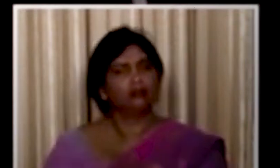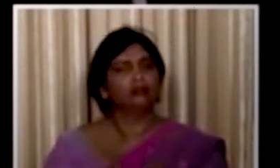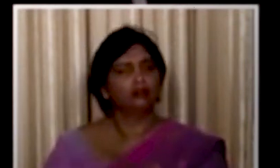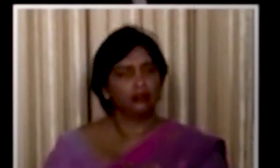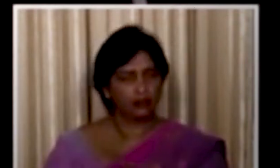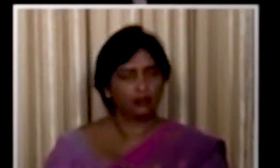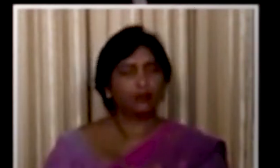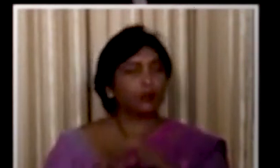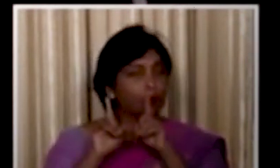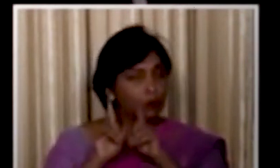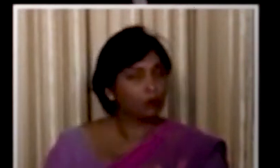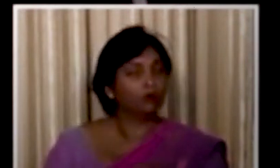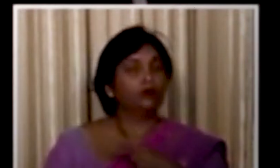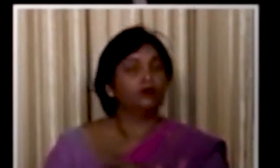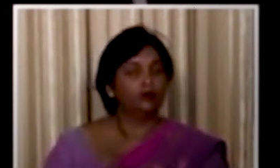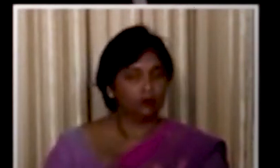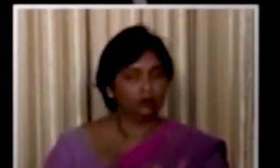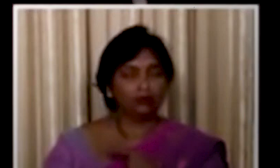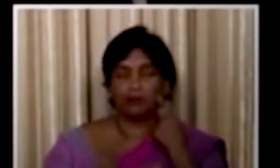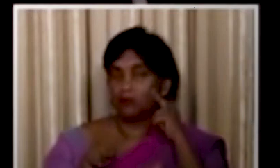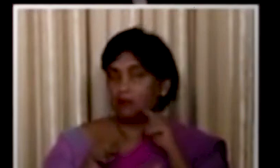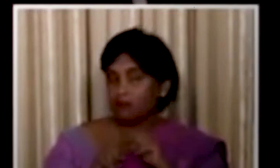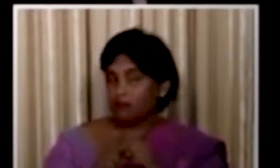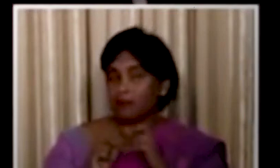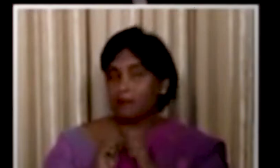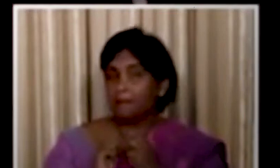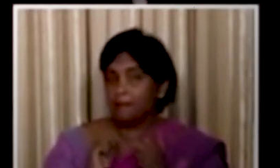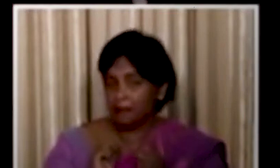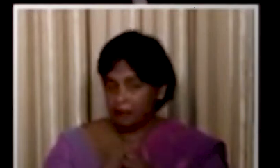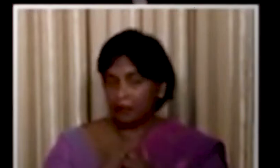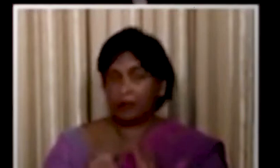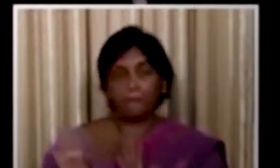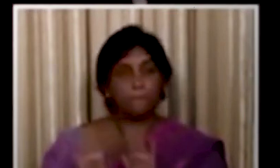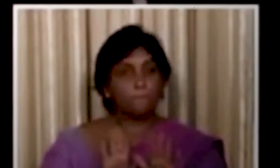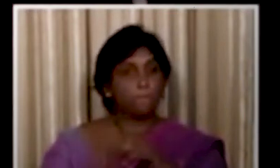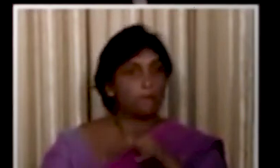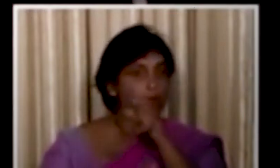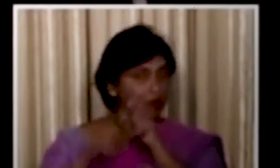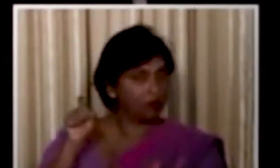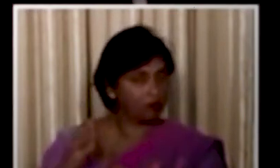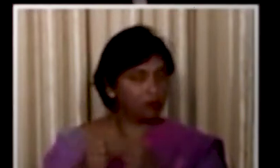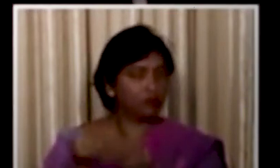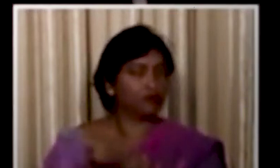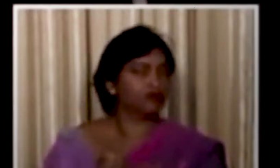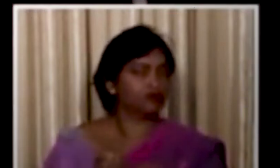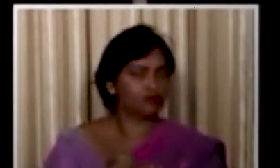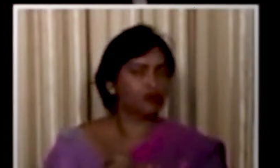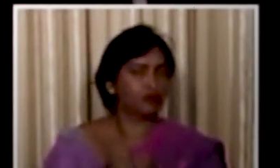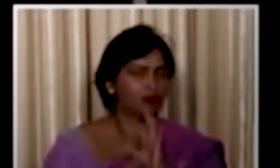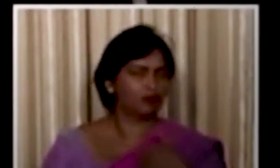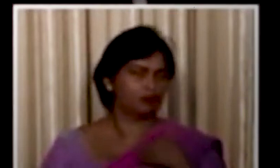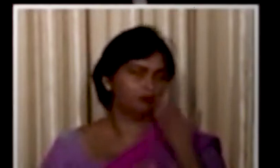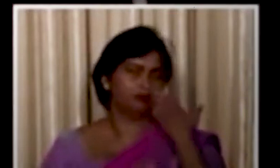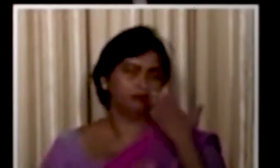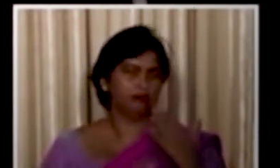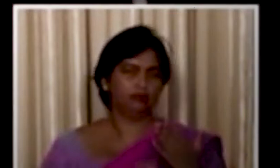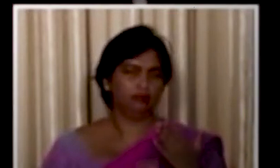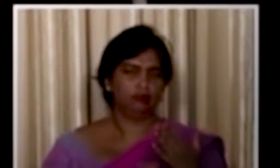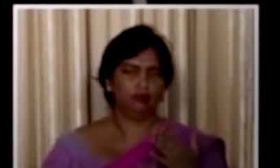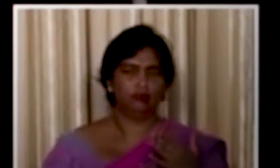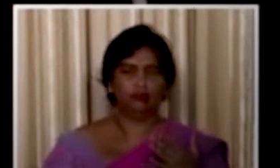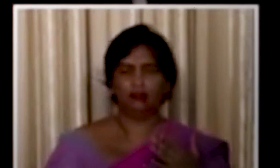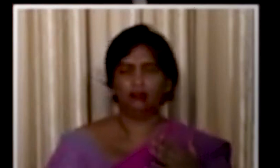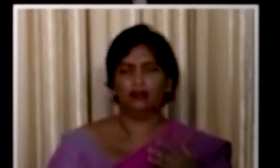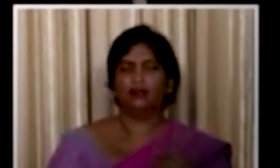இப்படியான செயல்பாடுகளுக்கு ஆட்சியாளர்கள் துணை போக வேண்டும். இதுதான் அங்கிருக்கின்ற